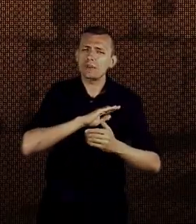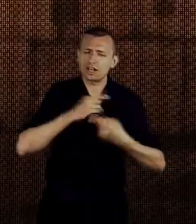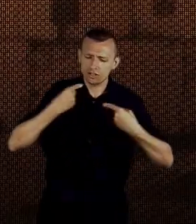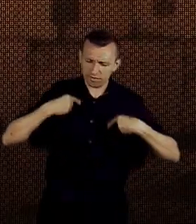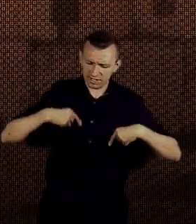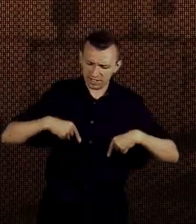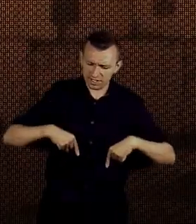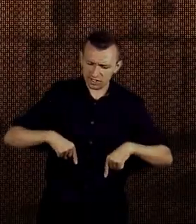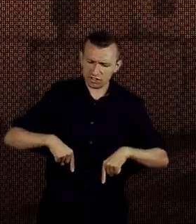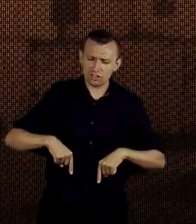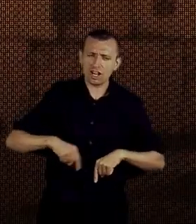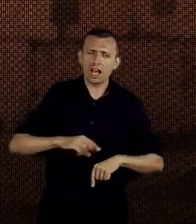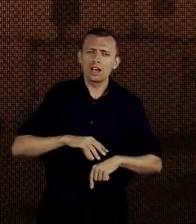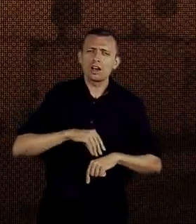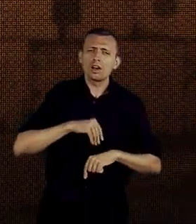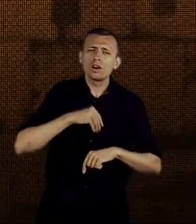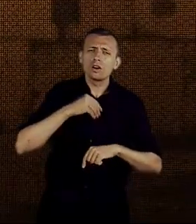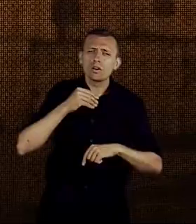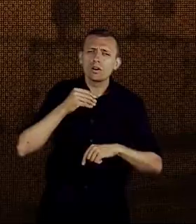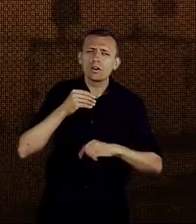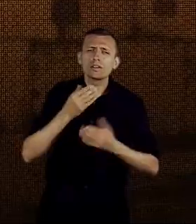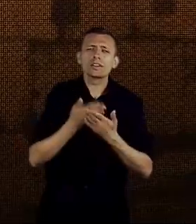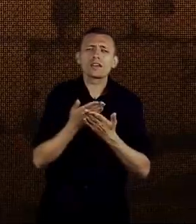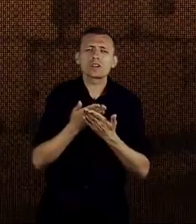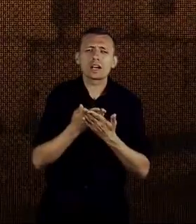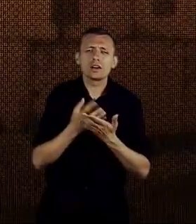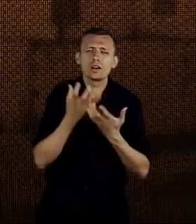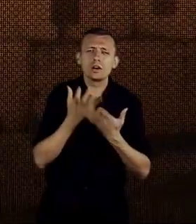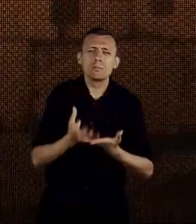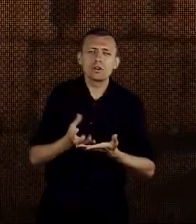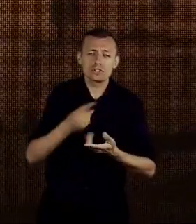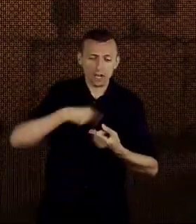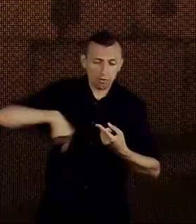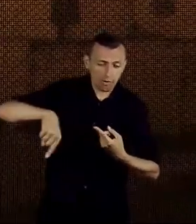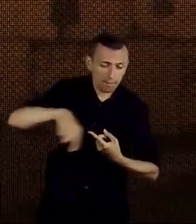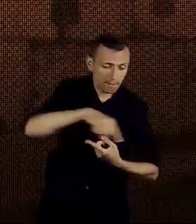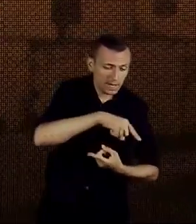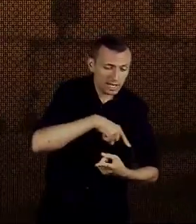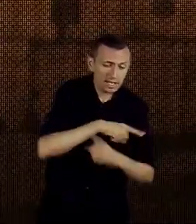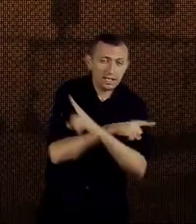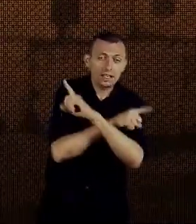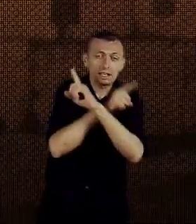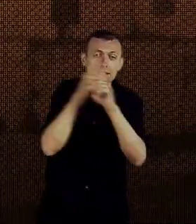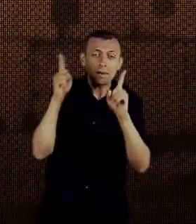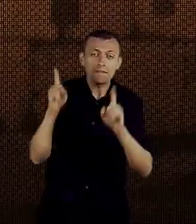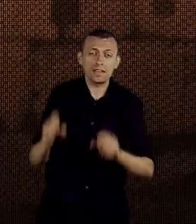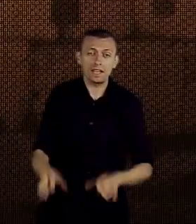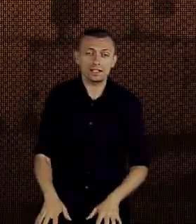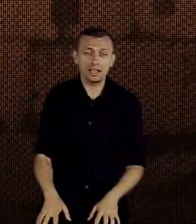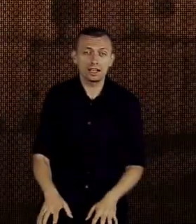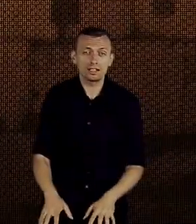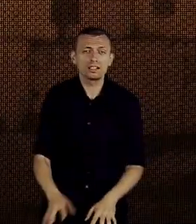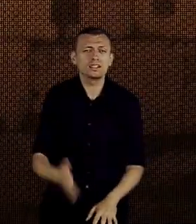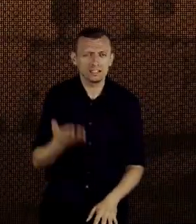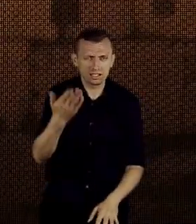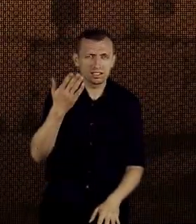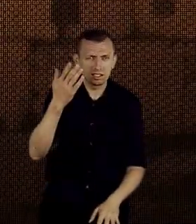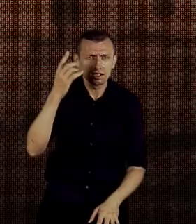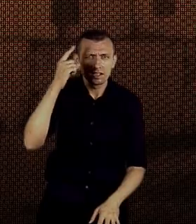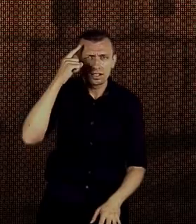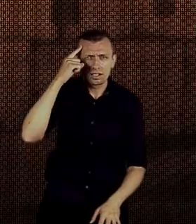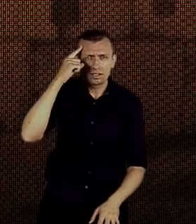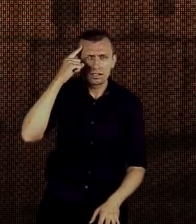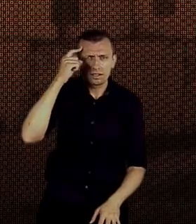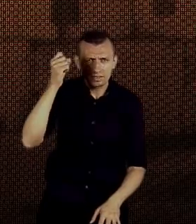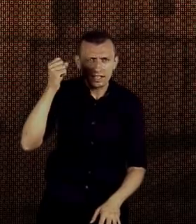została podniesiona na Golgocie, nie było nikogo, kto zawołał: zatrzymaj się, nie krzywdź tego dziecka. Nie